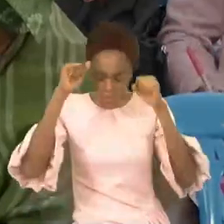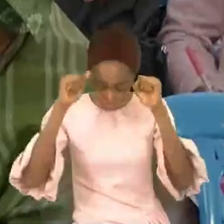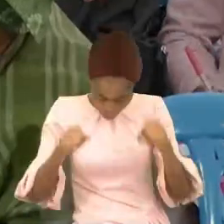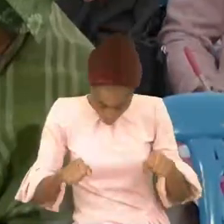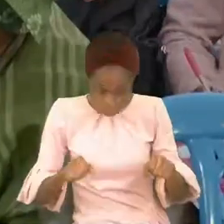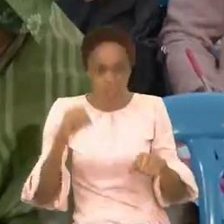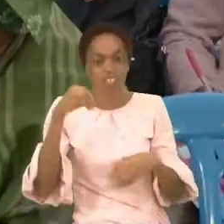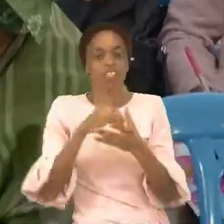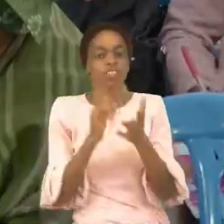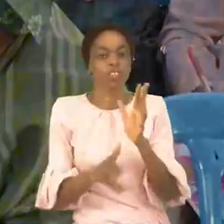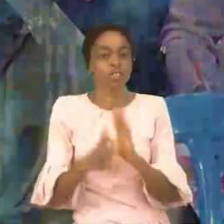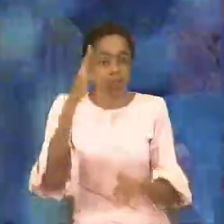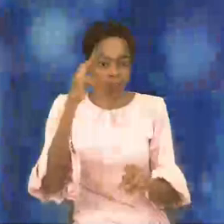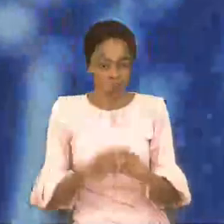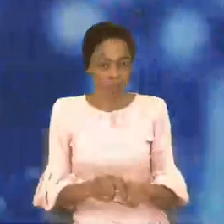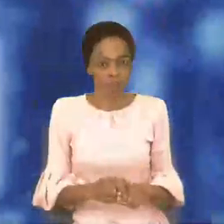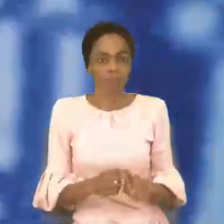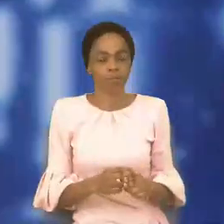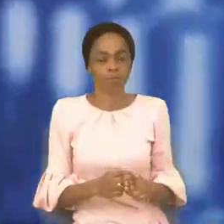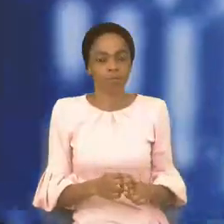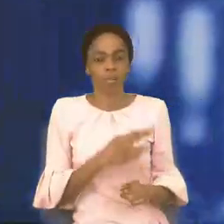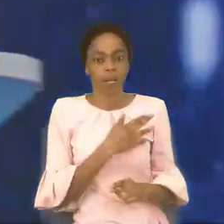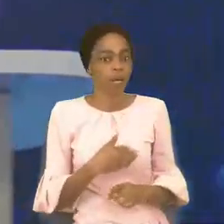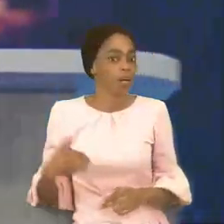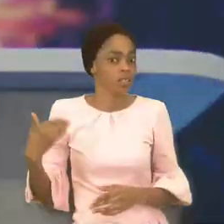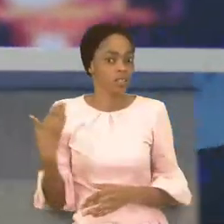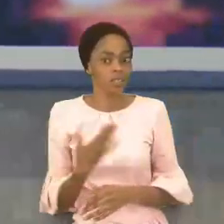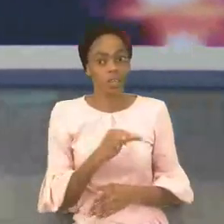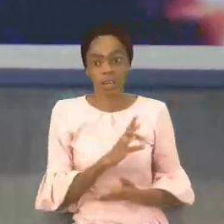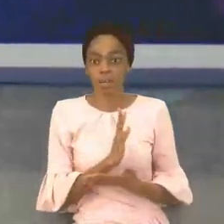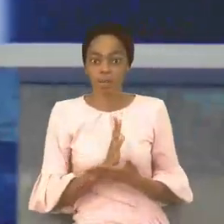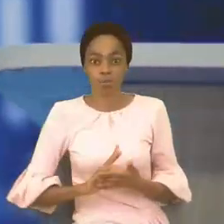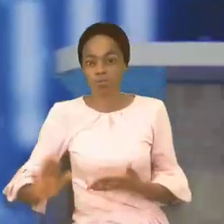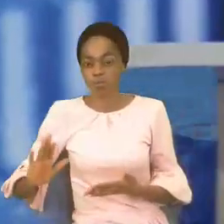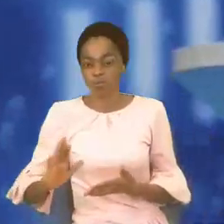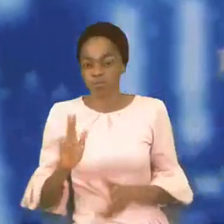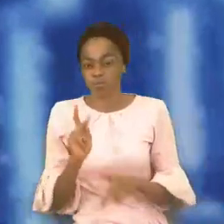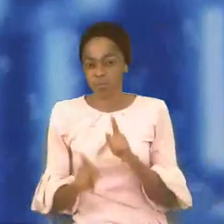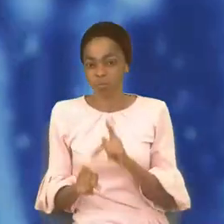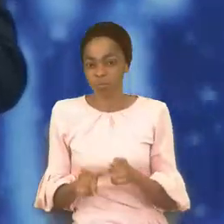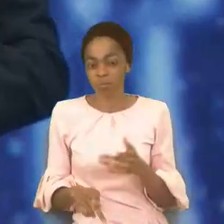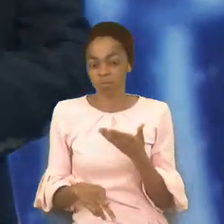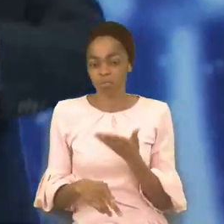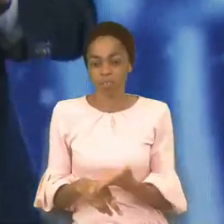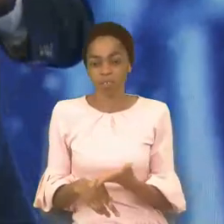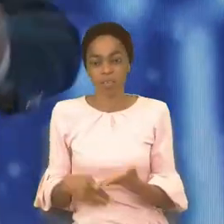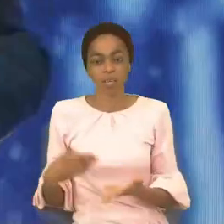au nom de Jésus. Il y avait certains sycophants là.